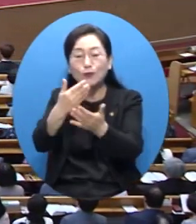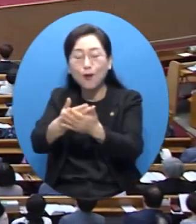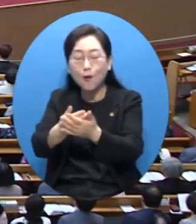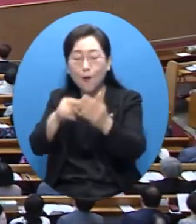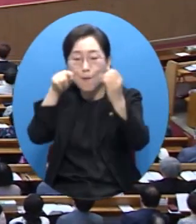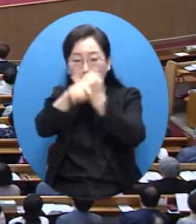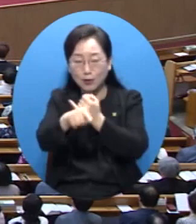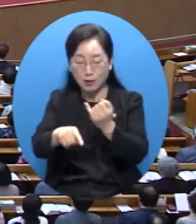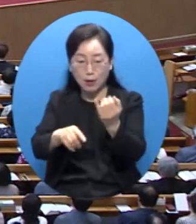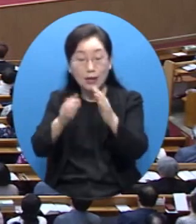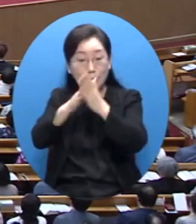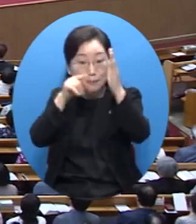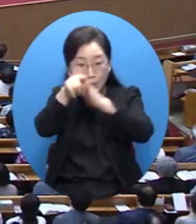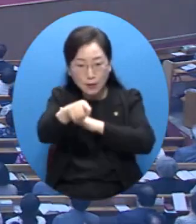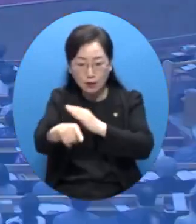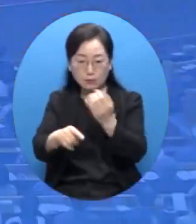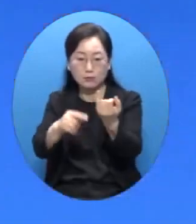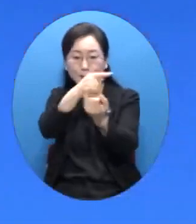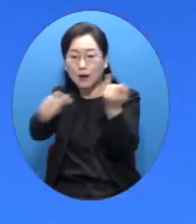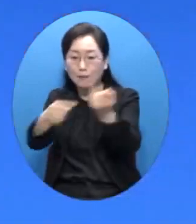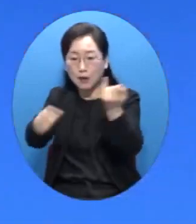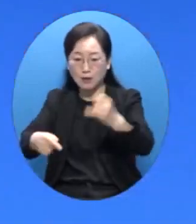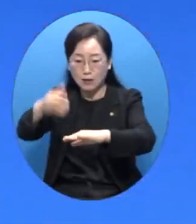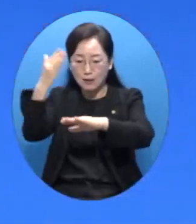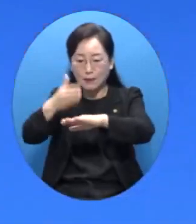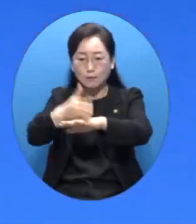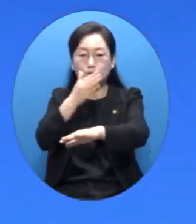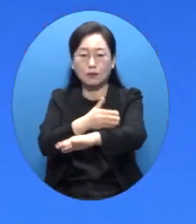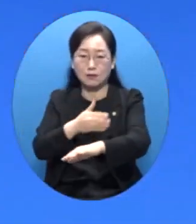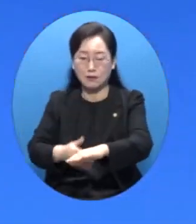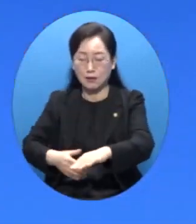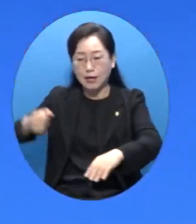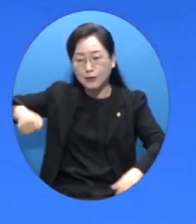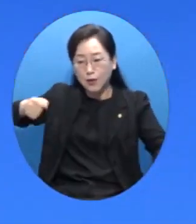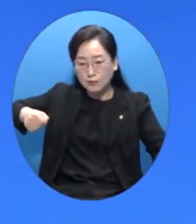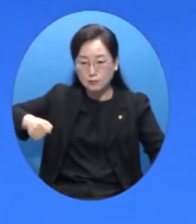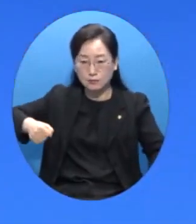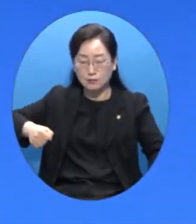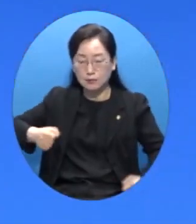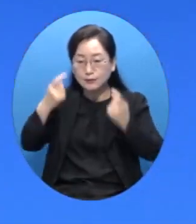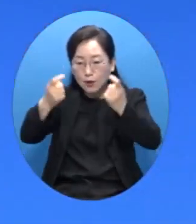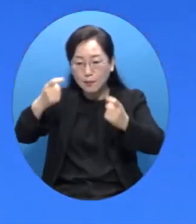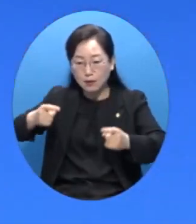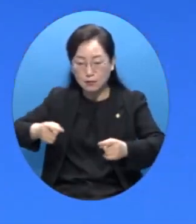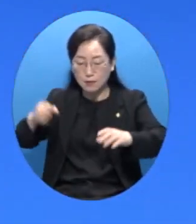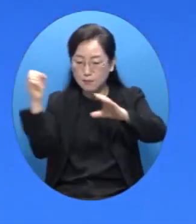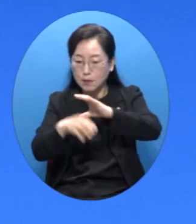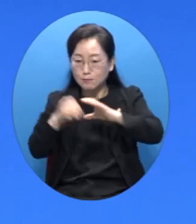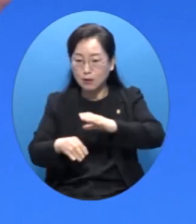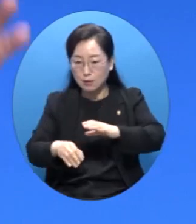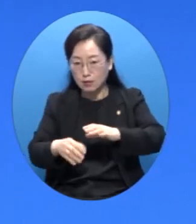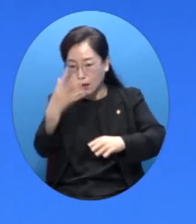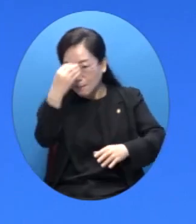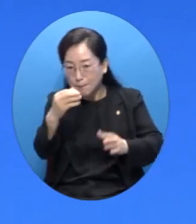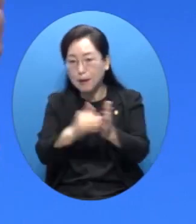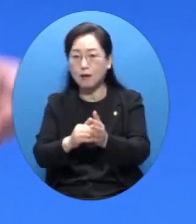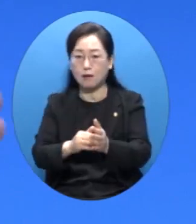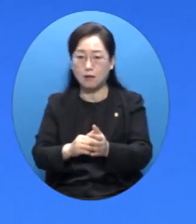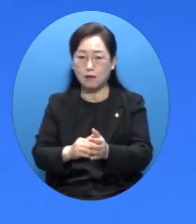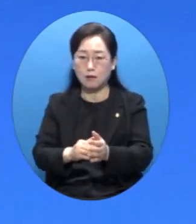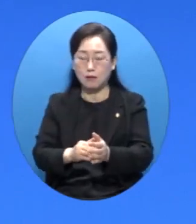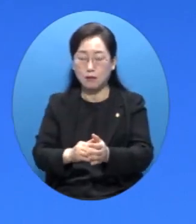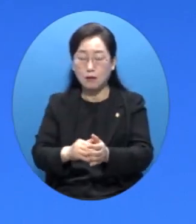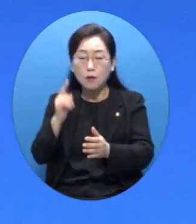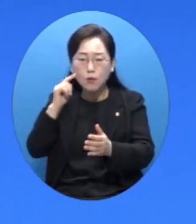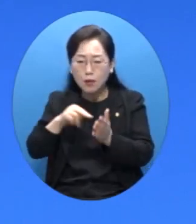사람을 칼로 찔러 죽이고 토막으로 살인하고 여행용 가방에 싣고 가는 것이 우리의 뉴스에서 다 보았습니다. 은둔형 외톨이가 가져온